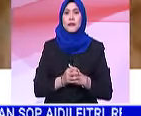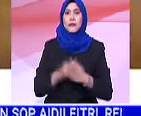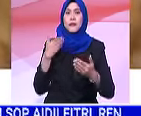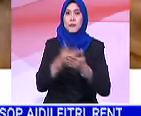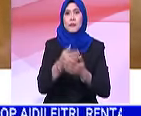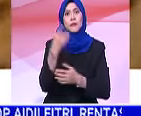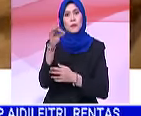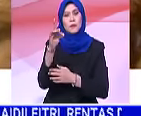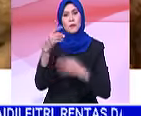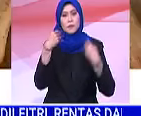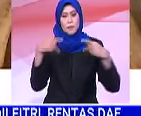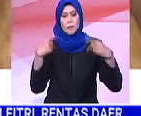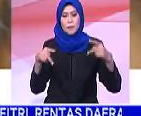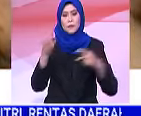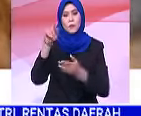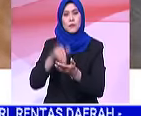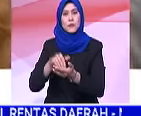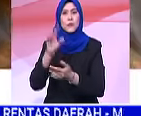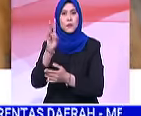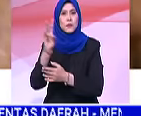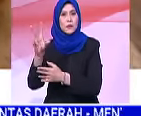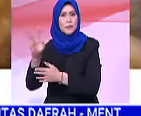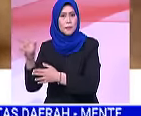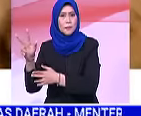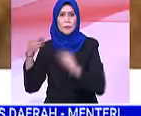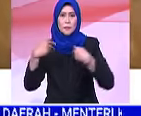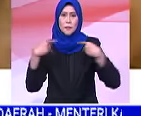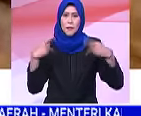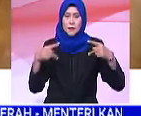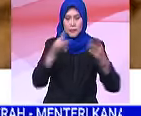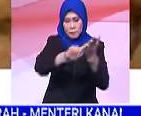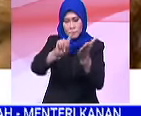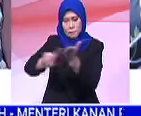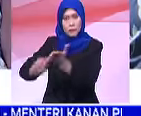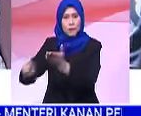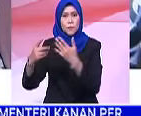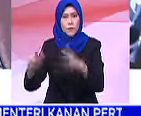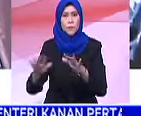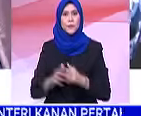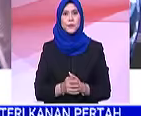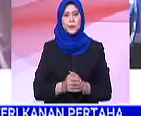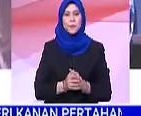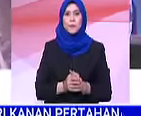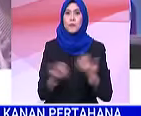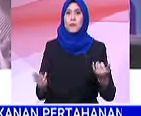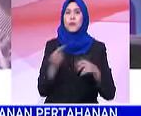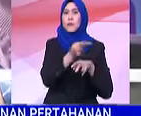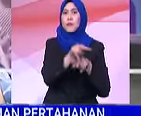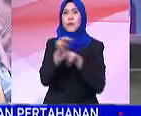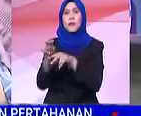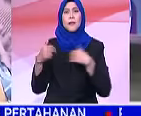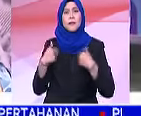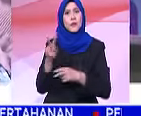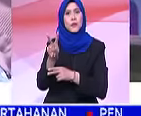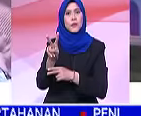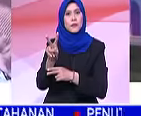18 premis borong dan 1,973 premis runcit telah diperiksa. Dalam pemantauan tu cuma ada 2 sajalah yang